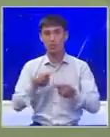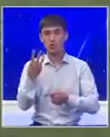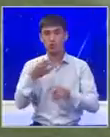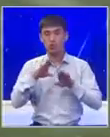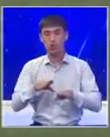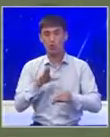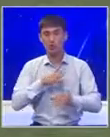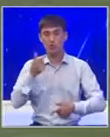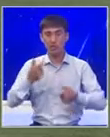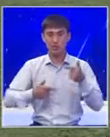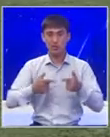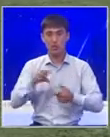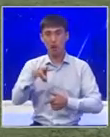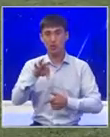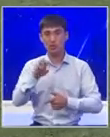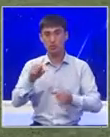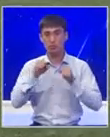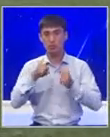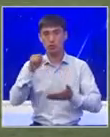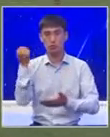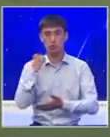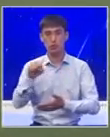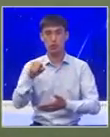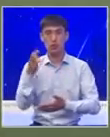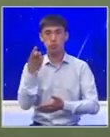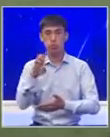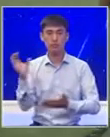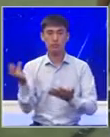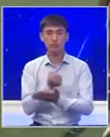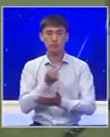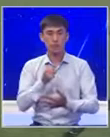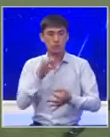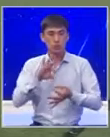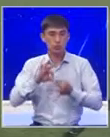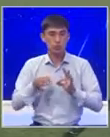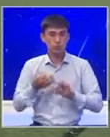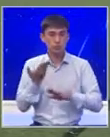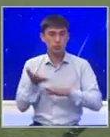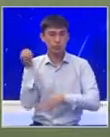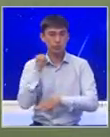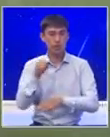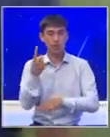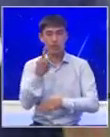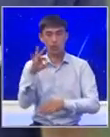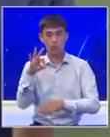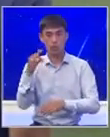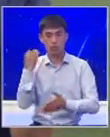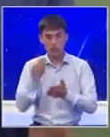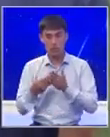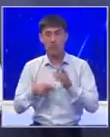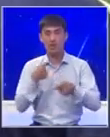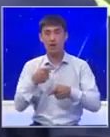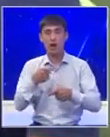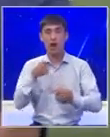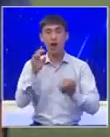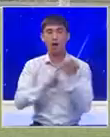орын үшін таласта маңғыстаулық спортшылар да ұтты. Қола жүлде оларға оңайлықпен келген жоқ. Жетісулықтар 1-0 есебімен жеңіліп жатып, тек